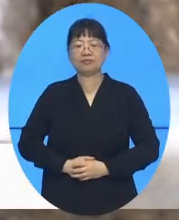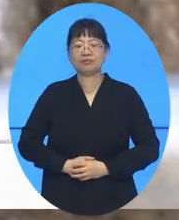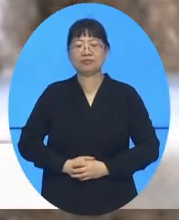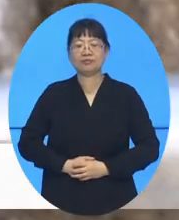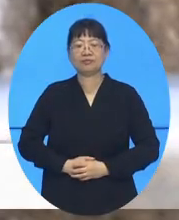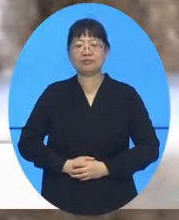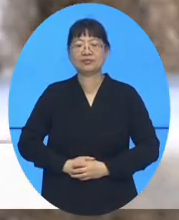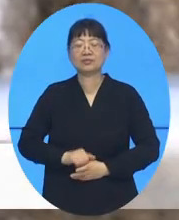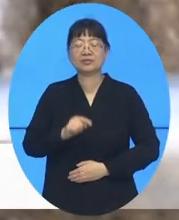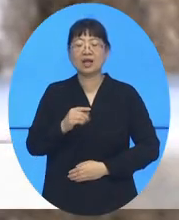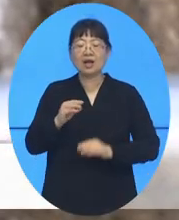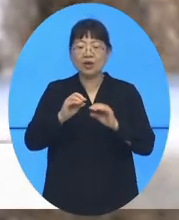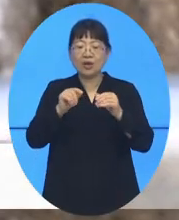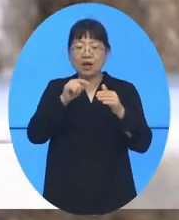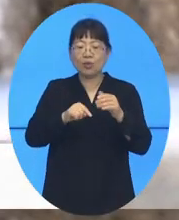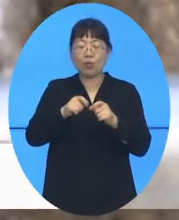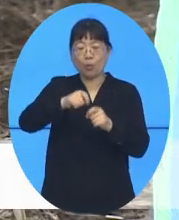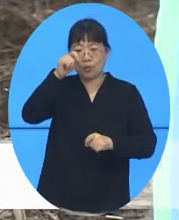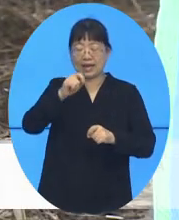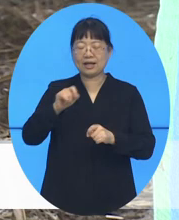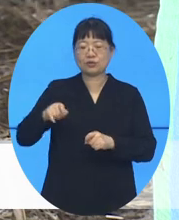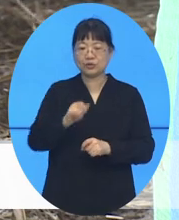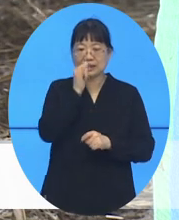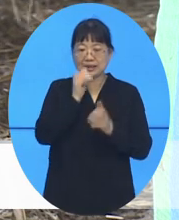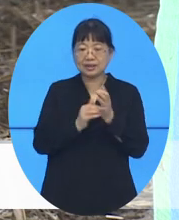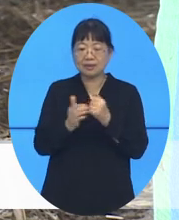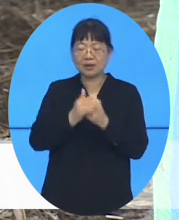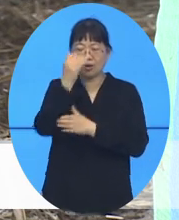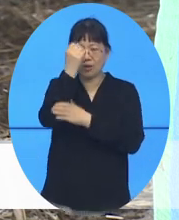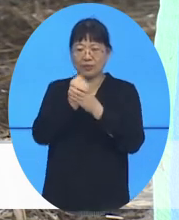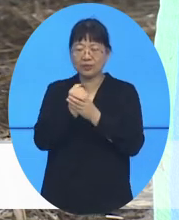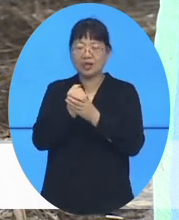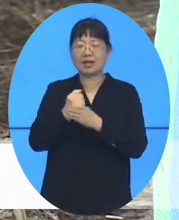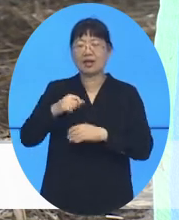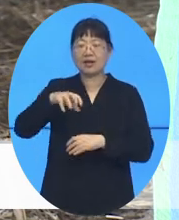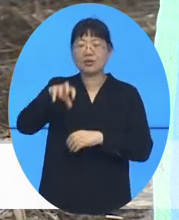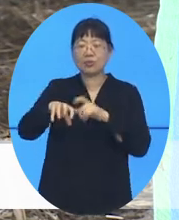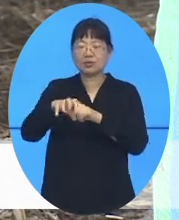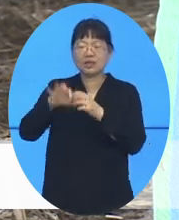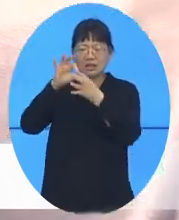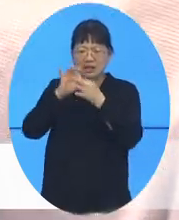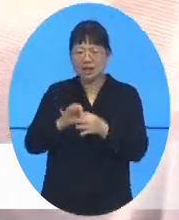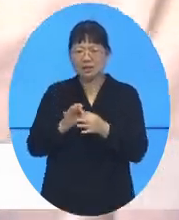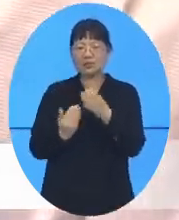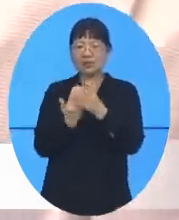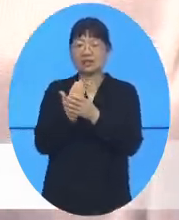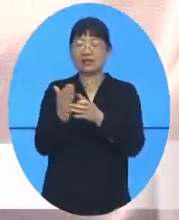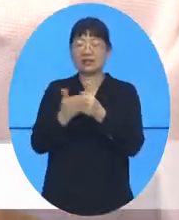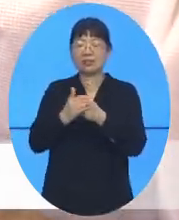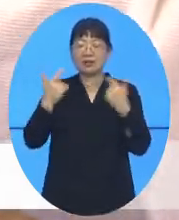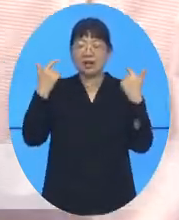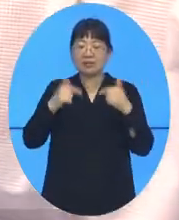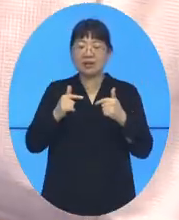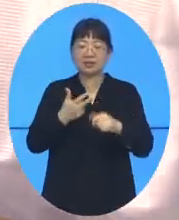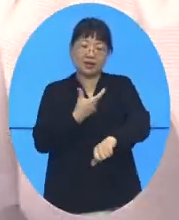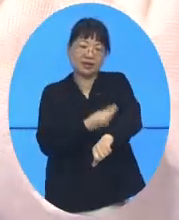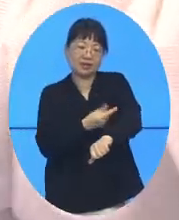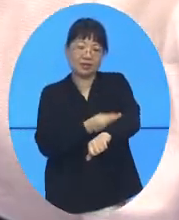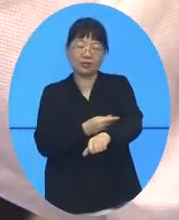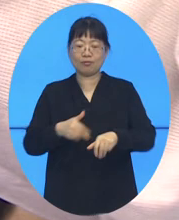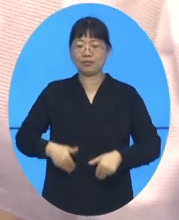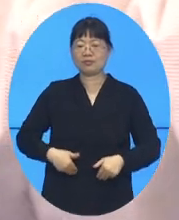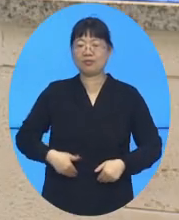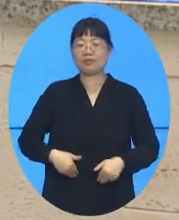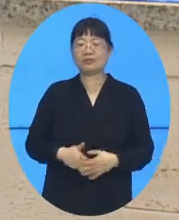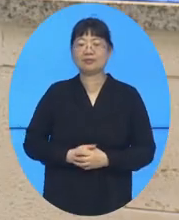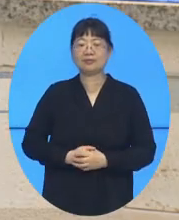이 균은 토양 속에 장기간 존재해 오염된 농장은 지속해서 재발할 우려가 있으므로 매년 백신 접종을